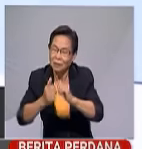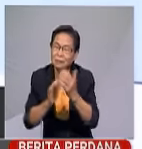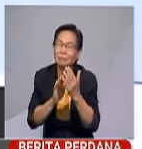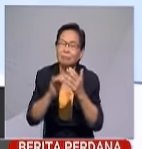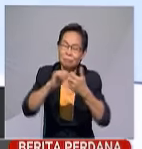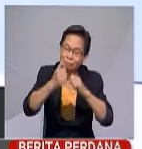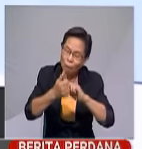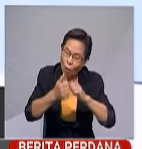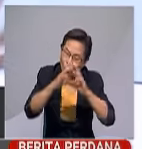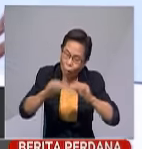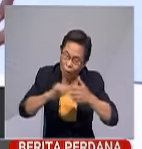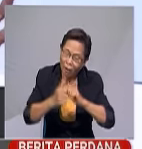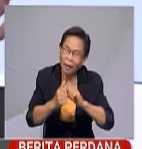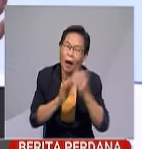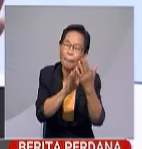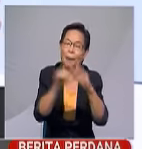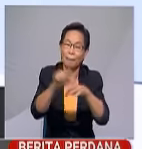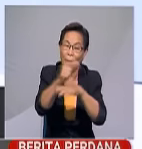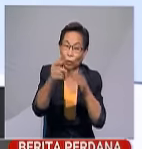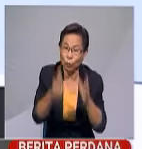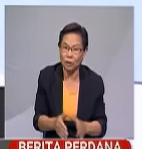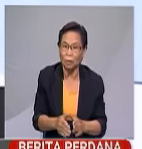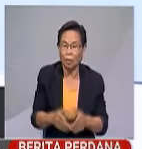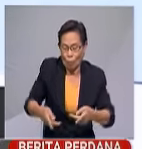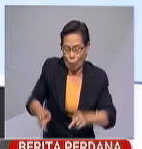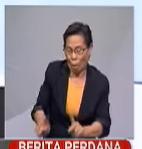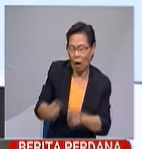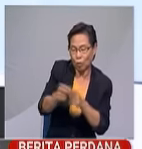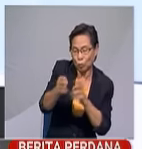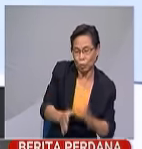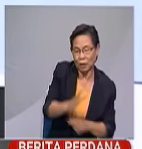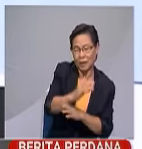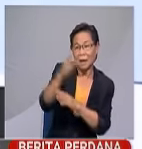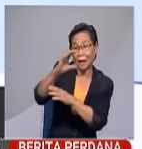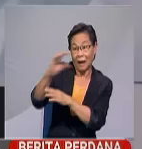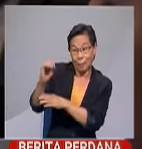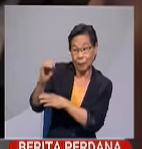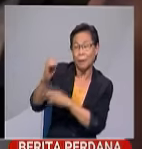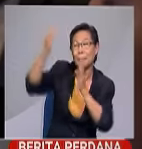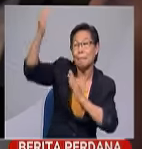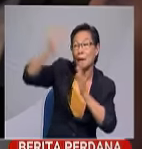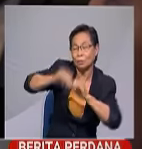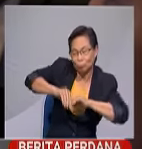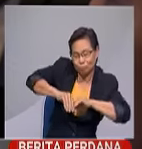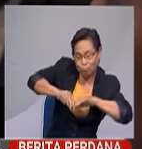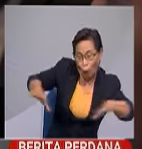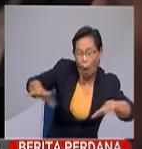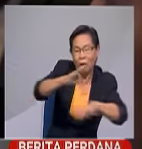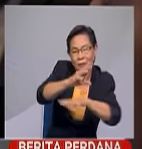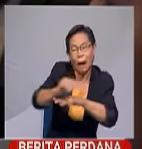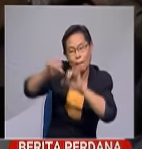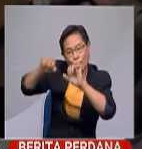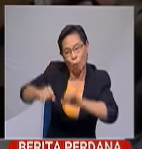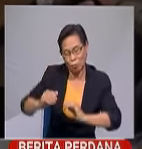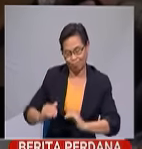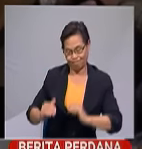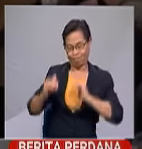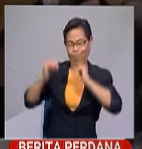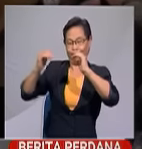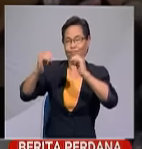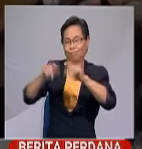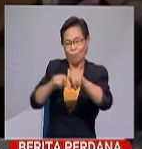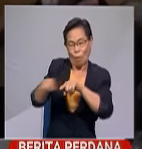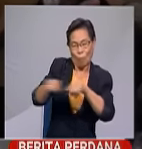dihadapi pengguna. Ini dapat meningkatkan peluang bagi usahawan dan syarikat pemula tempatan berkembang selain meningkatkan tahap persaingan